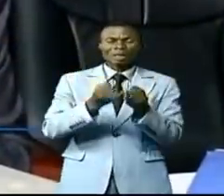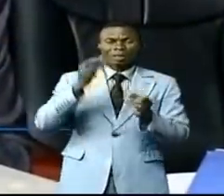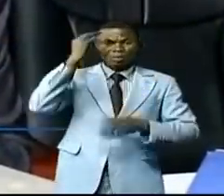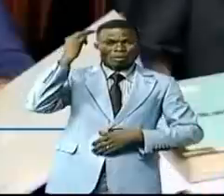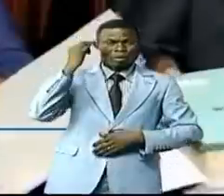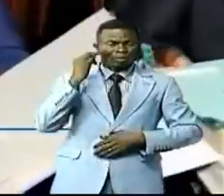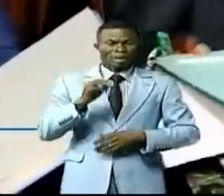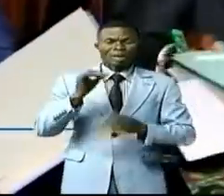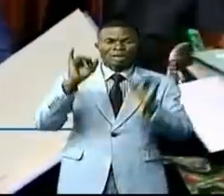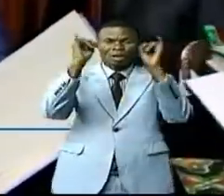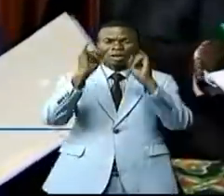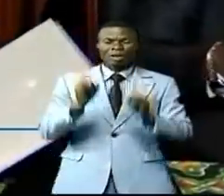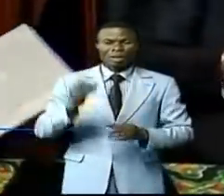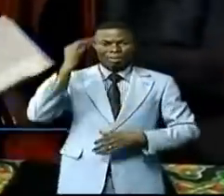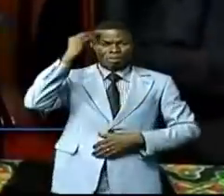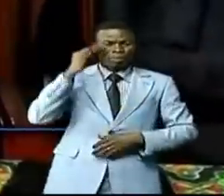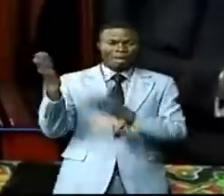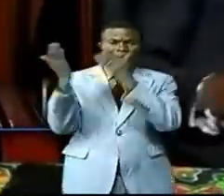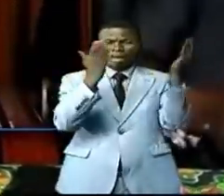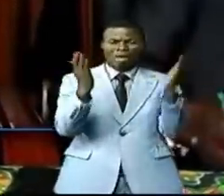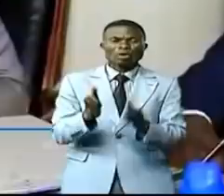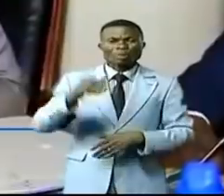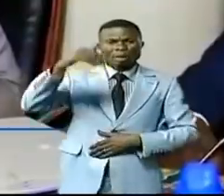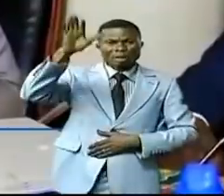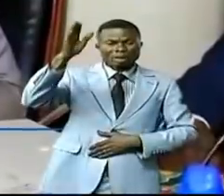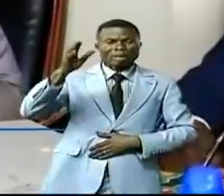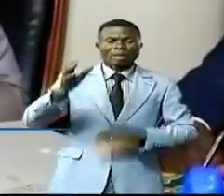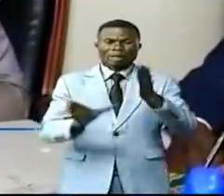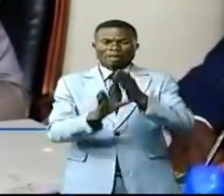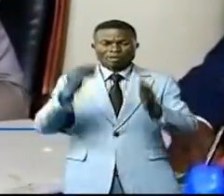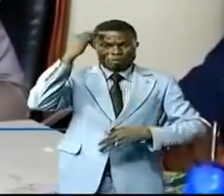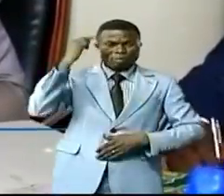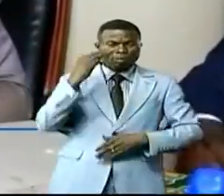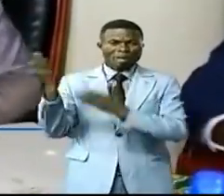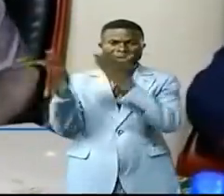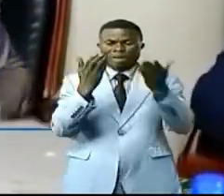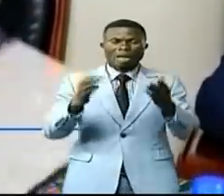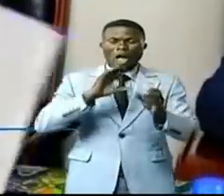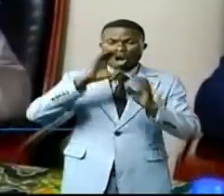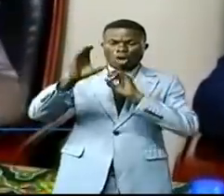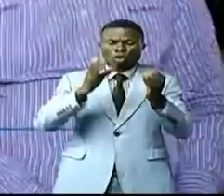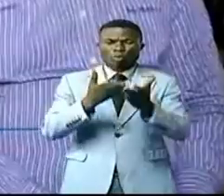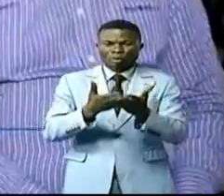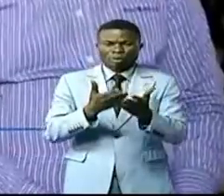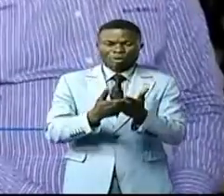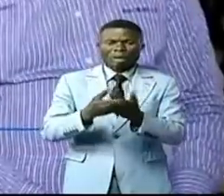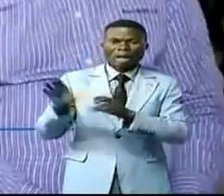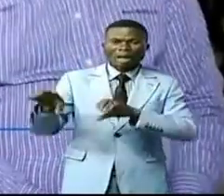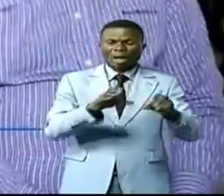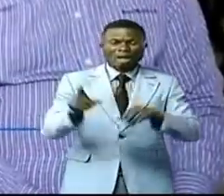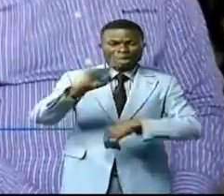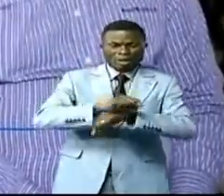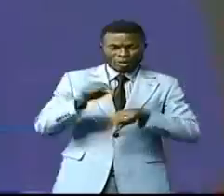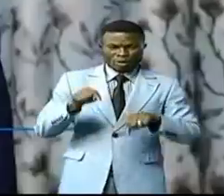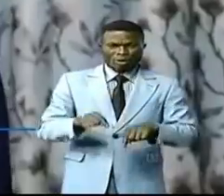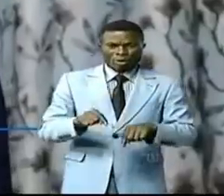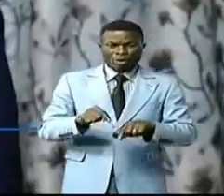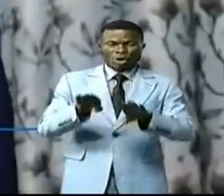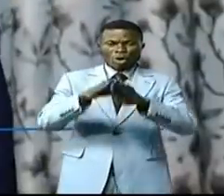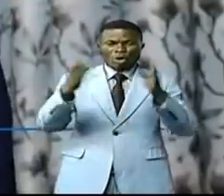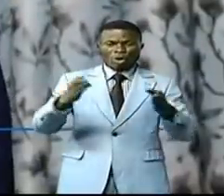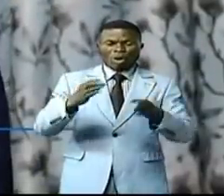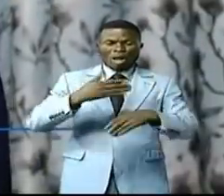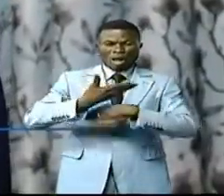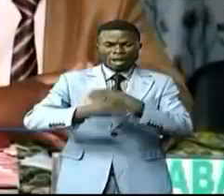du Numérique, le ministre du Commerce Extérieur et le vice-ministre des Transports et Communications. La cérémonie de ce jour augure une nouvelle page